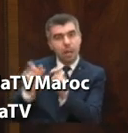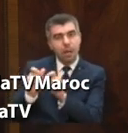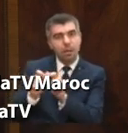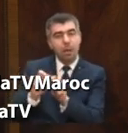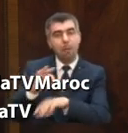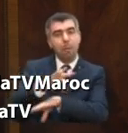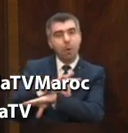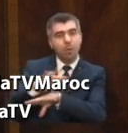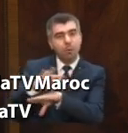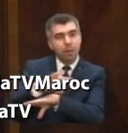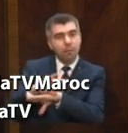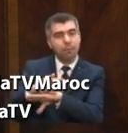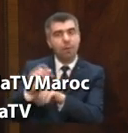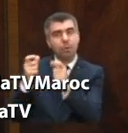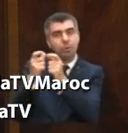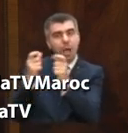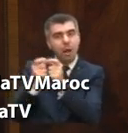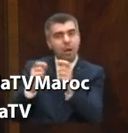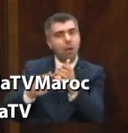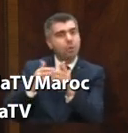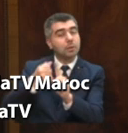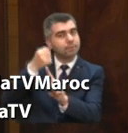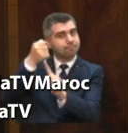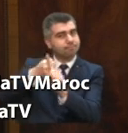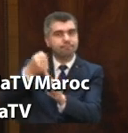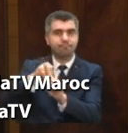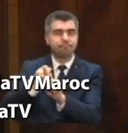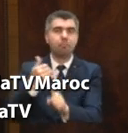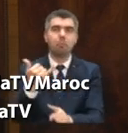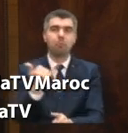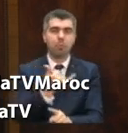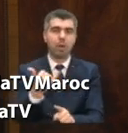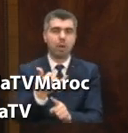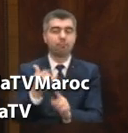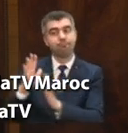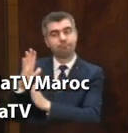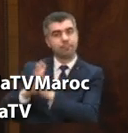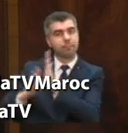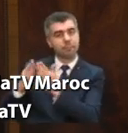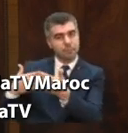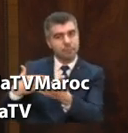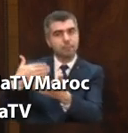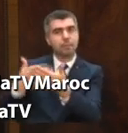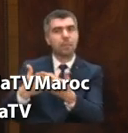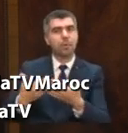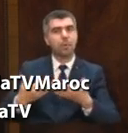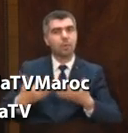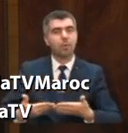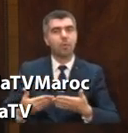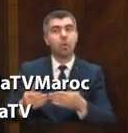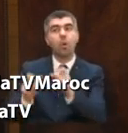الموظفين والمستخدمين والمقاولين على كل المجهودات التي قاموا بها خلال هذه الفترة، وكذلك